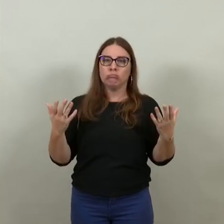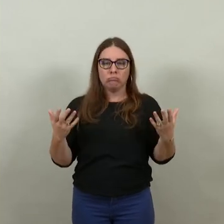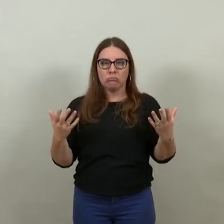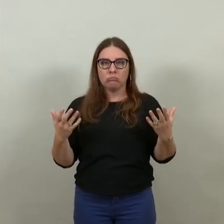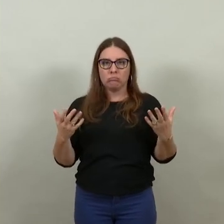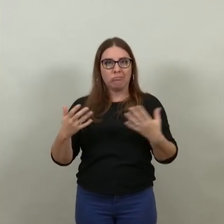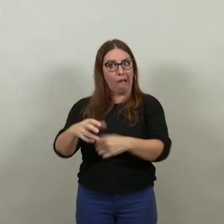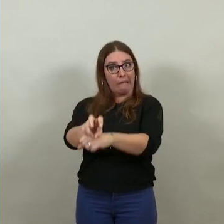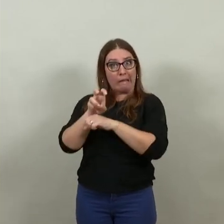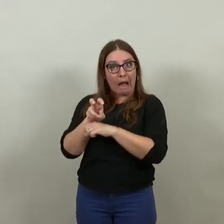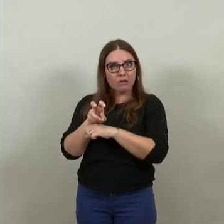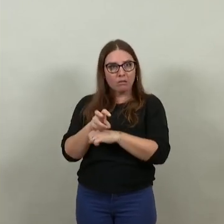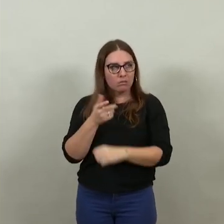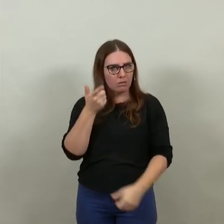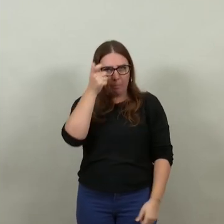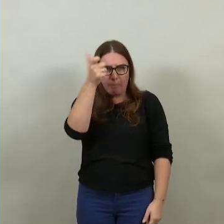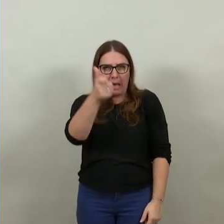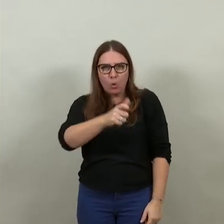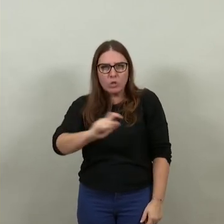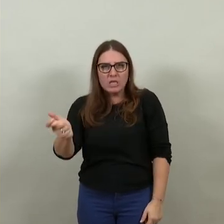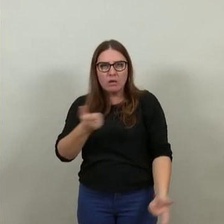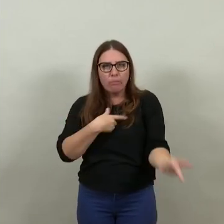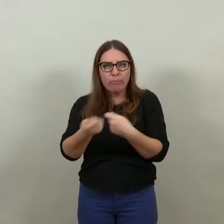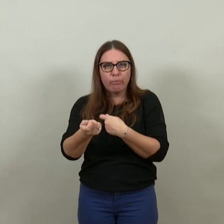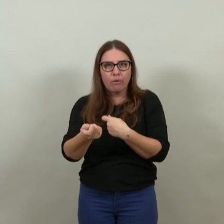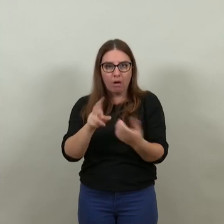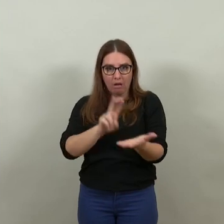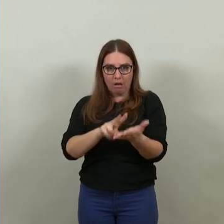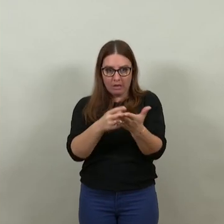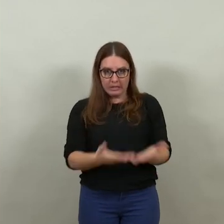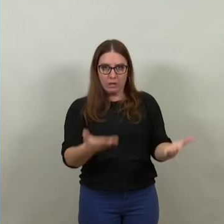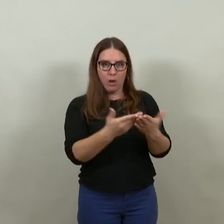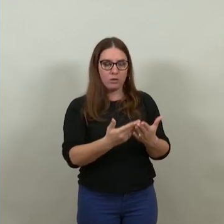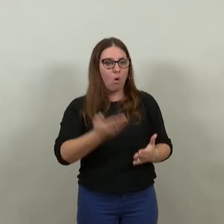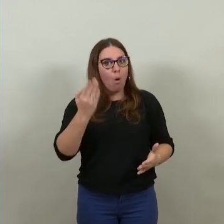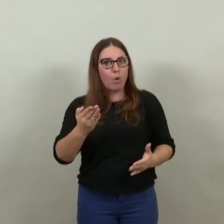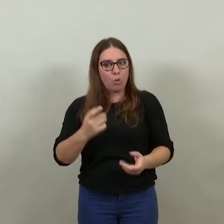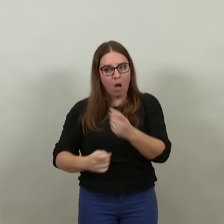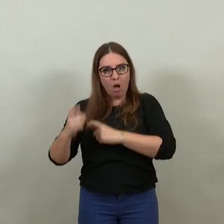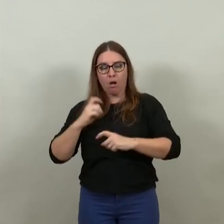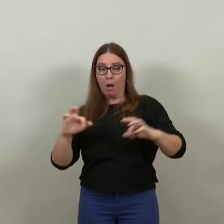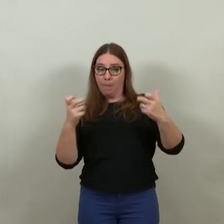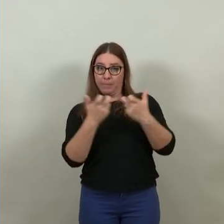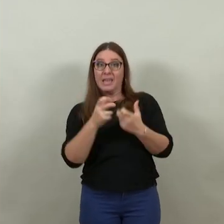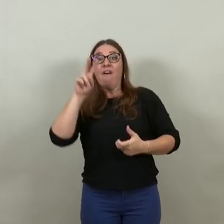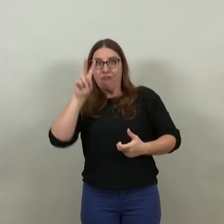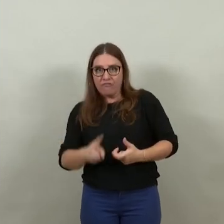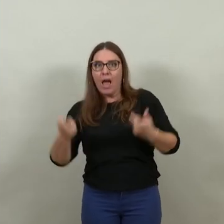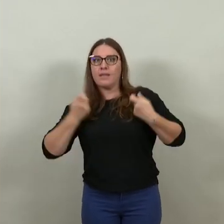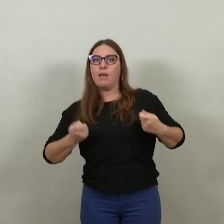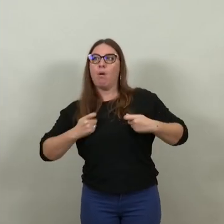maintenir n'a pas de sens et la réalité nous impose de revenir à des prix liés au coût réel de